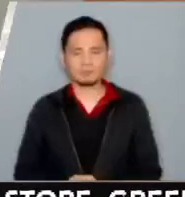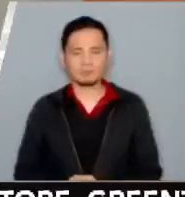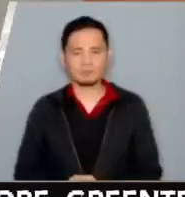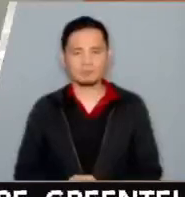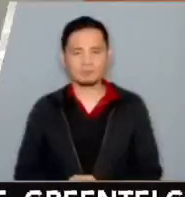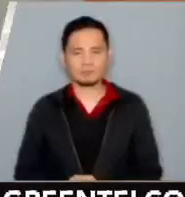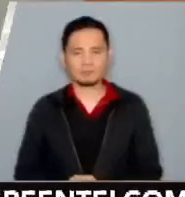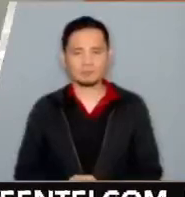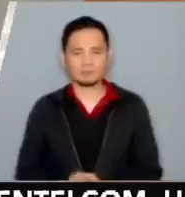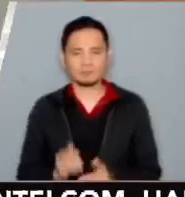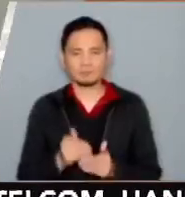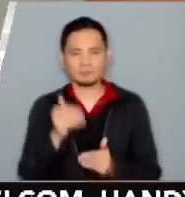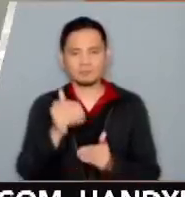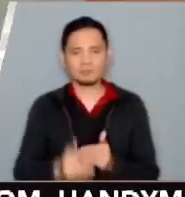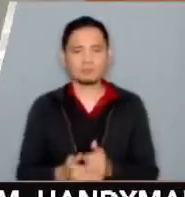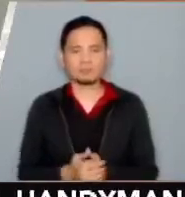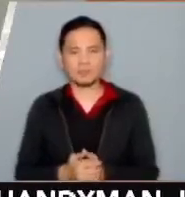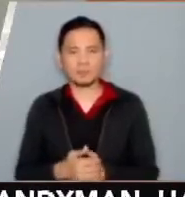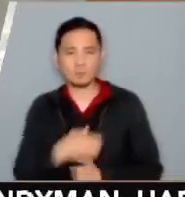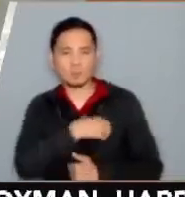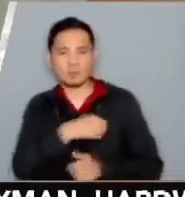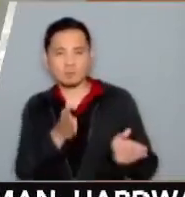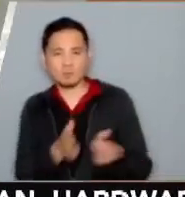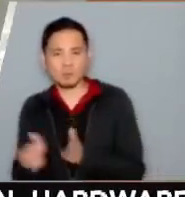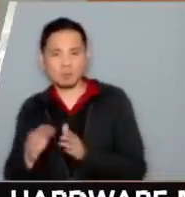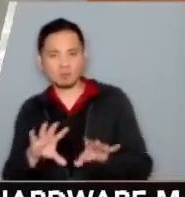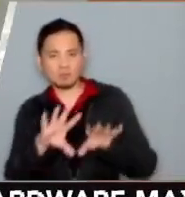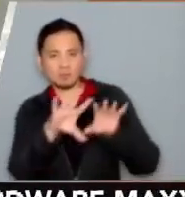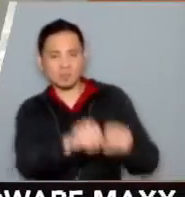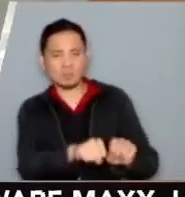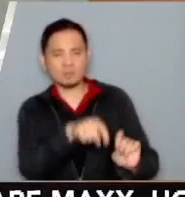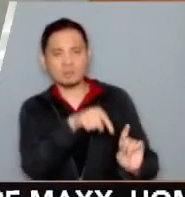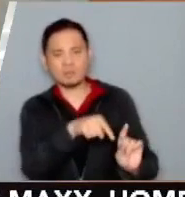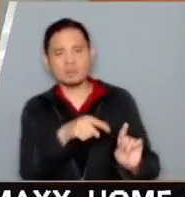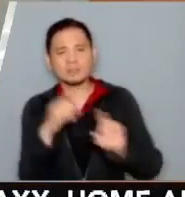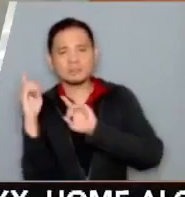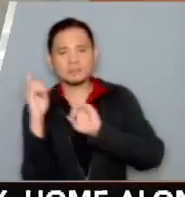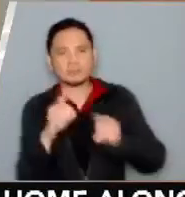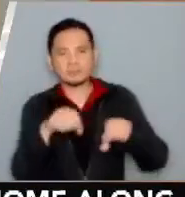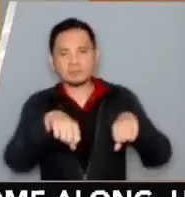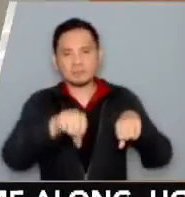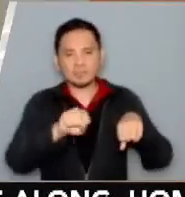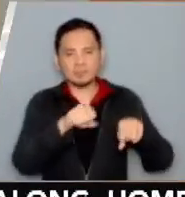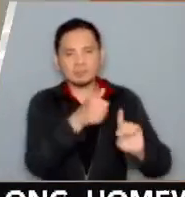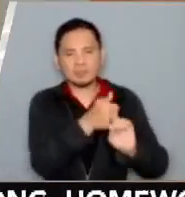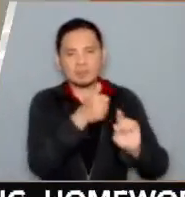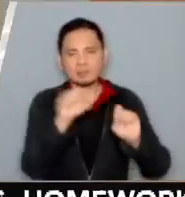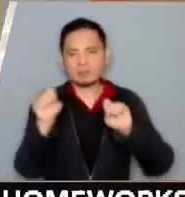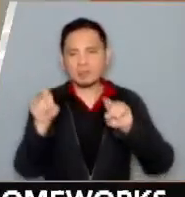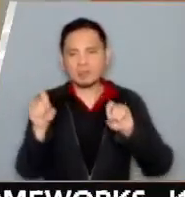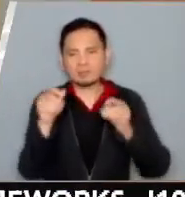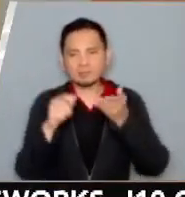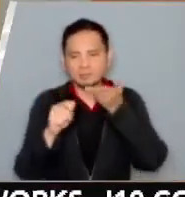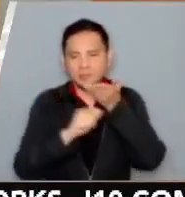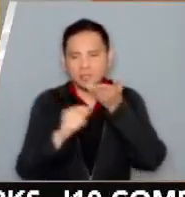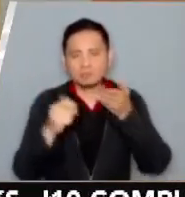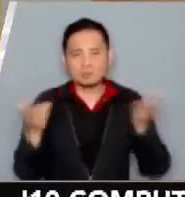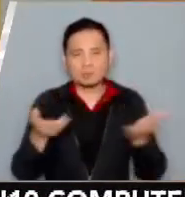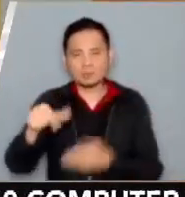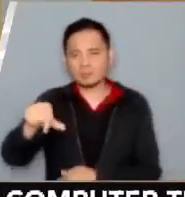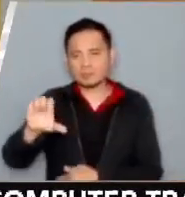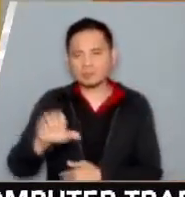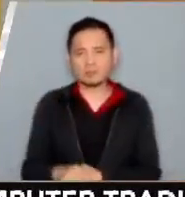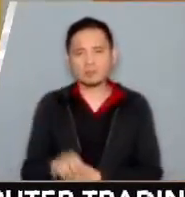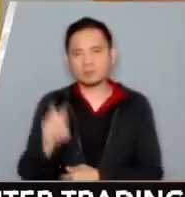Bistado, sabay bust operation ng isang delivery rider na nagbebenta ng umano'y droga sa Quezon City. Mahigit 200,000 pisong halaga